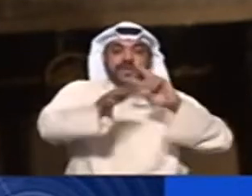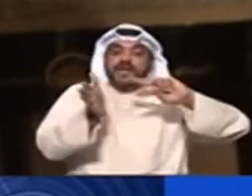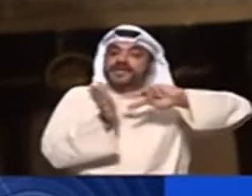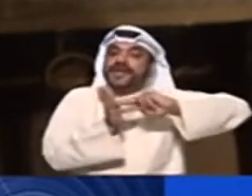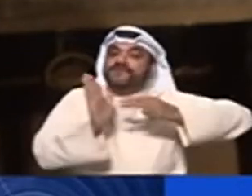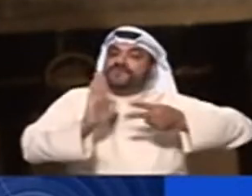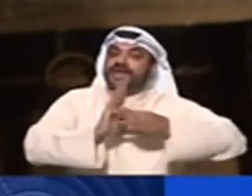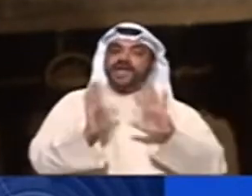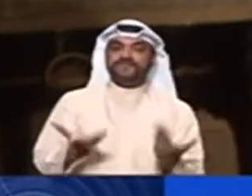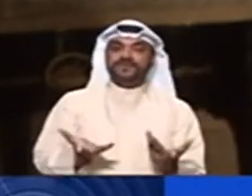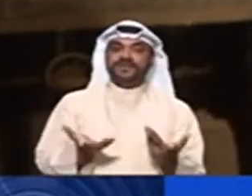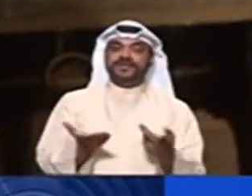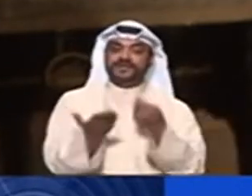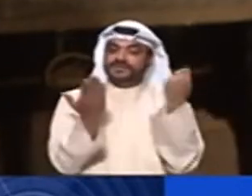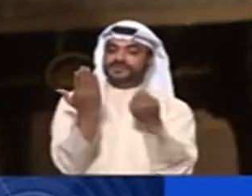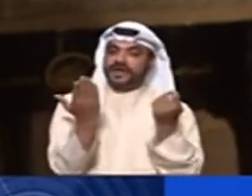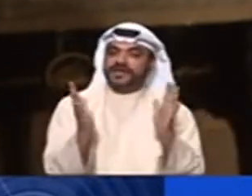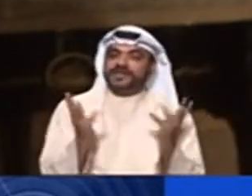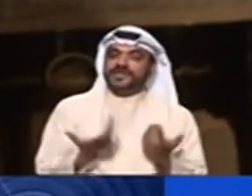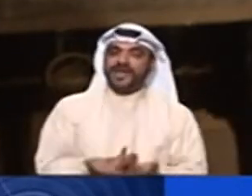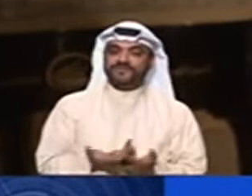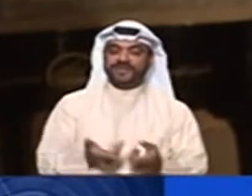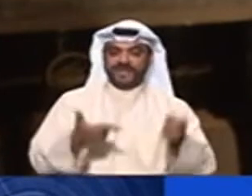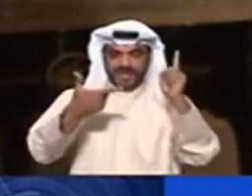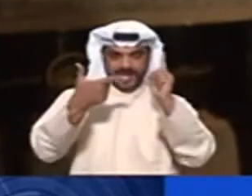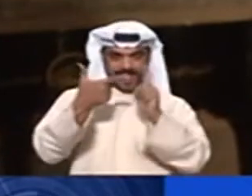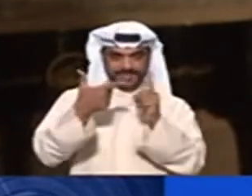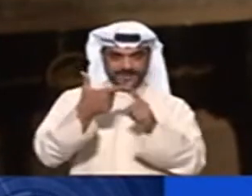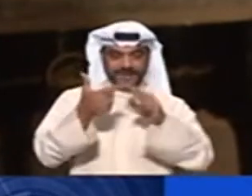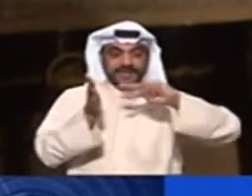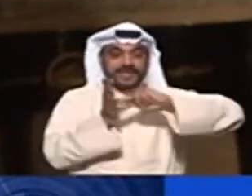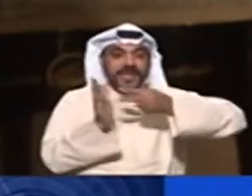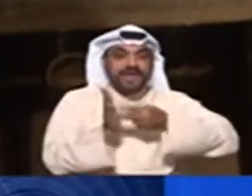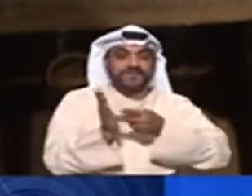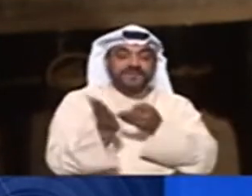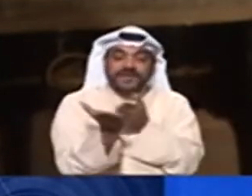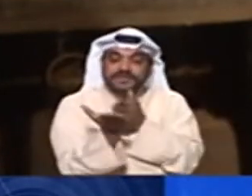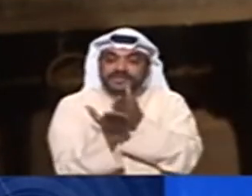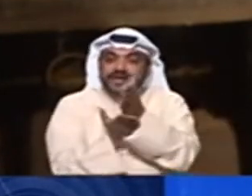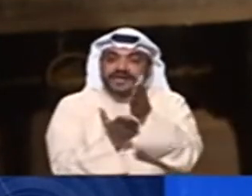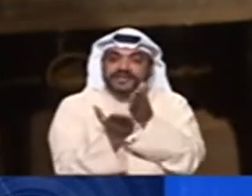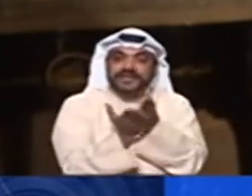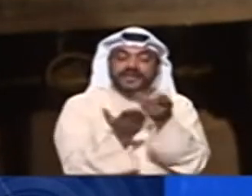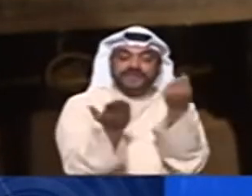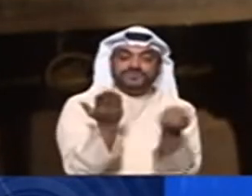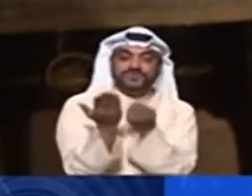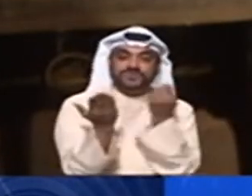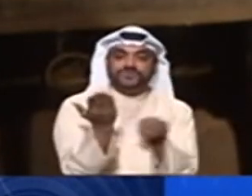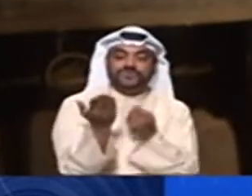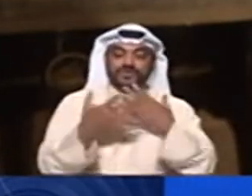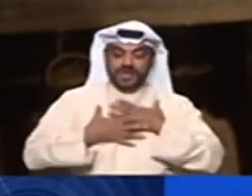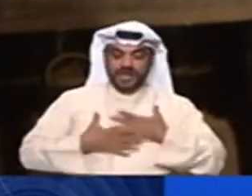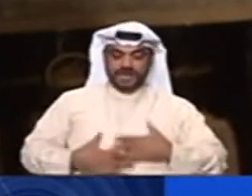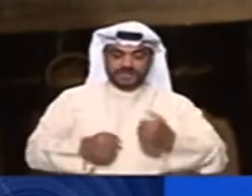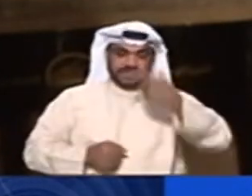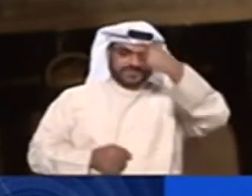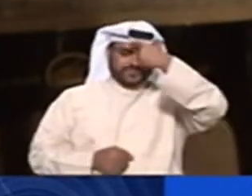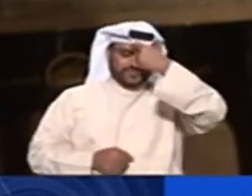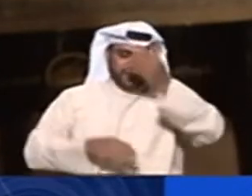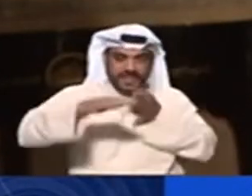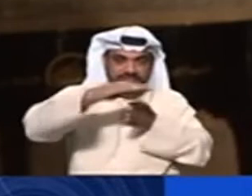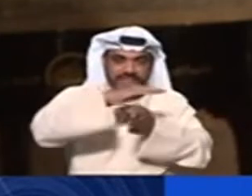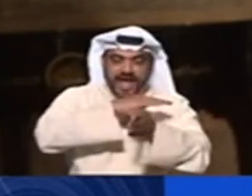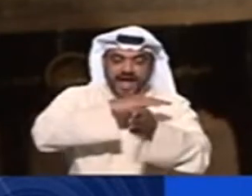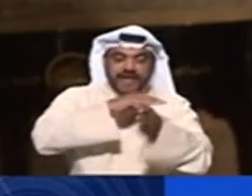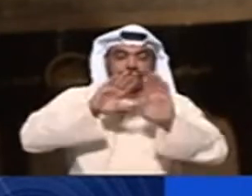معه، وأيضا من ثم كيفية تطبيق الإجراءات السليمة في سلامة المرضى أثناء العمليات،